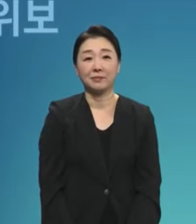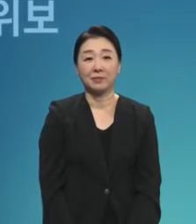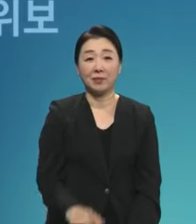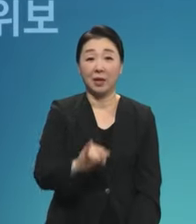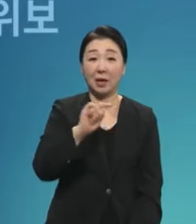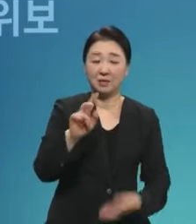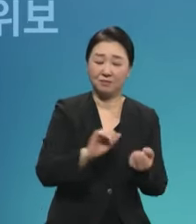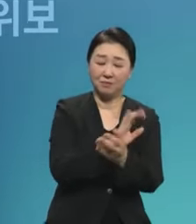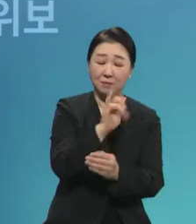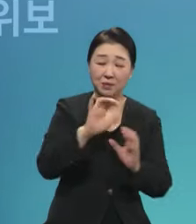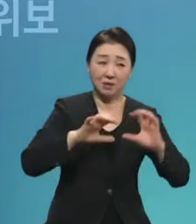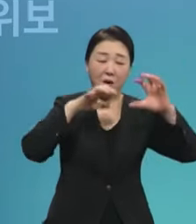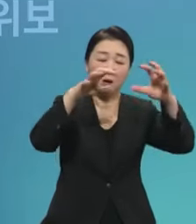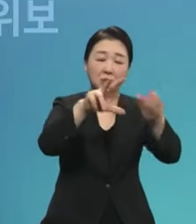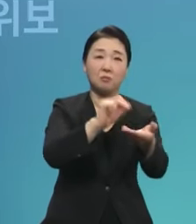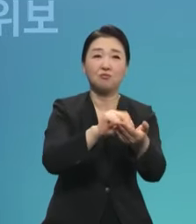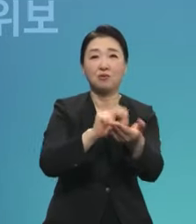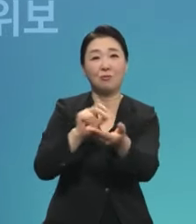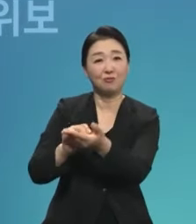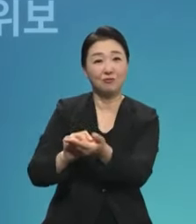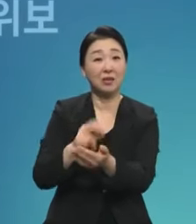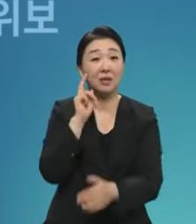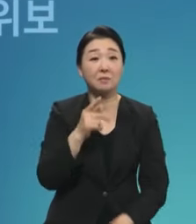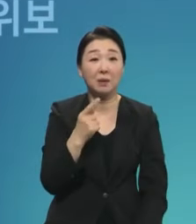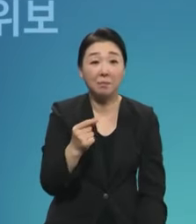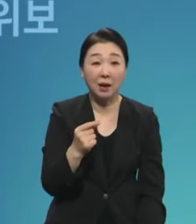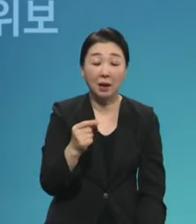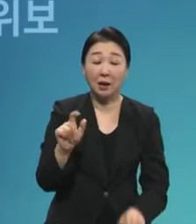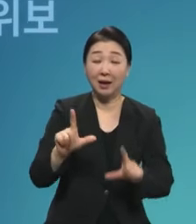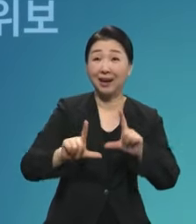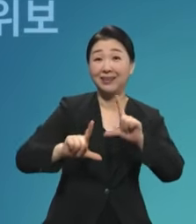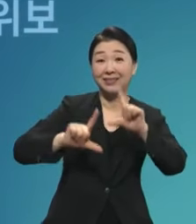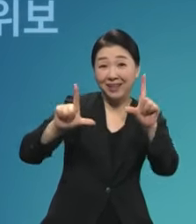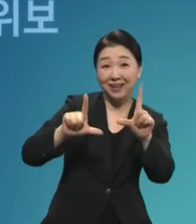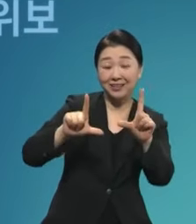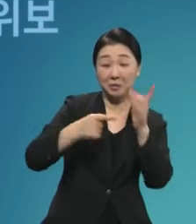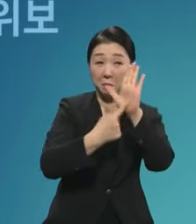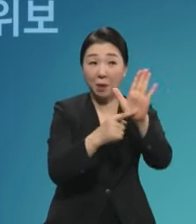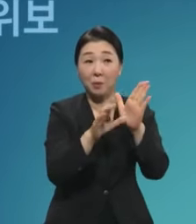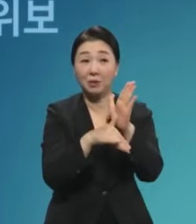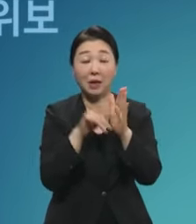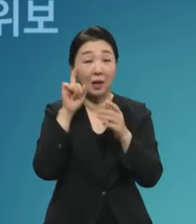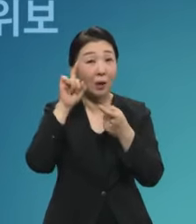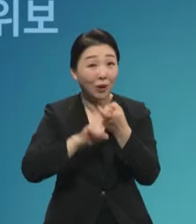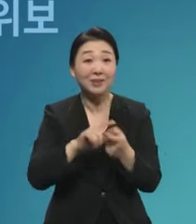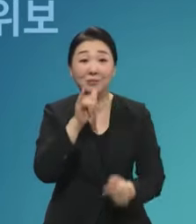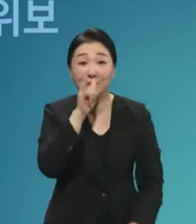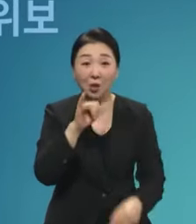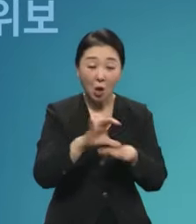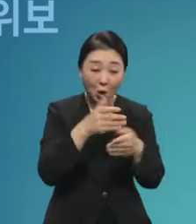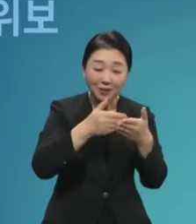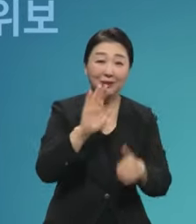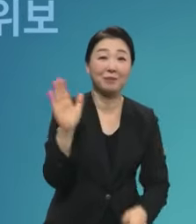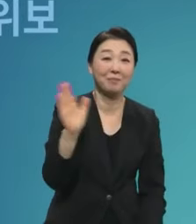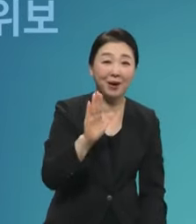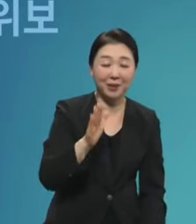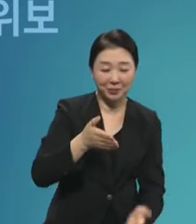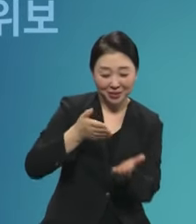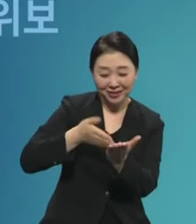IT 대란이 전 세계를 강타한 가운데 한 일기예보가 크게 주목을 받았습니다. 컴퓨터 그래픽 대신